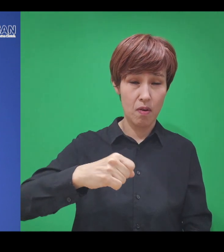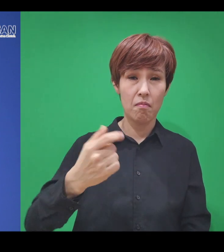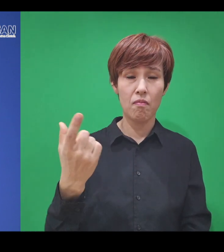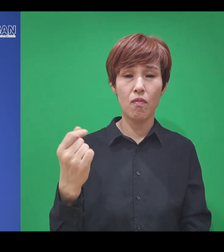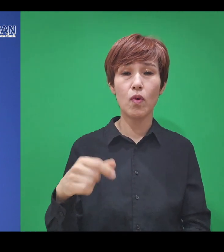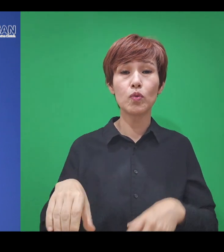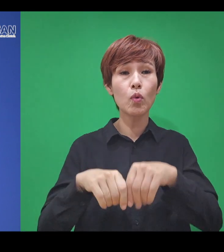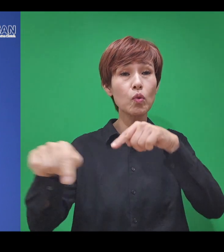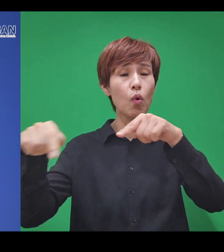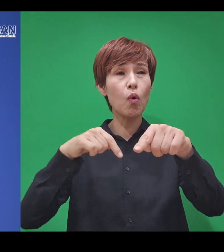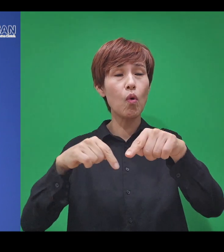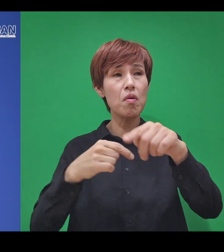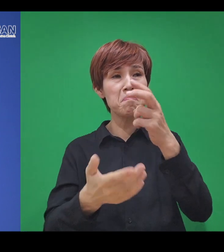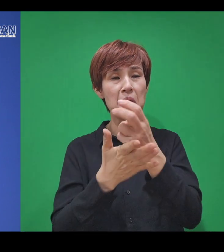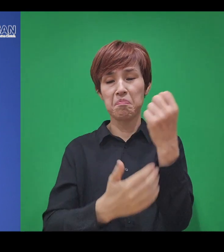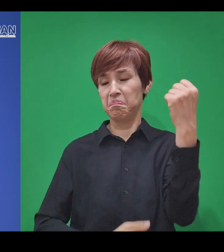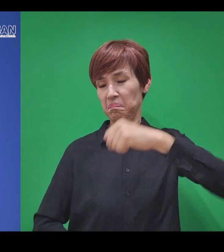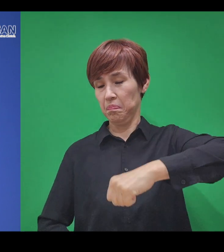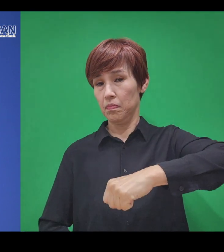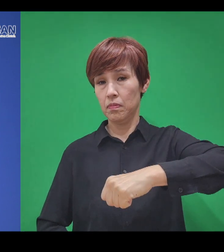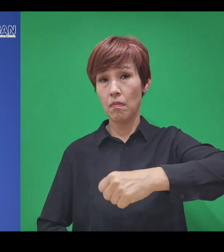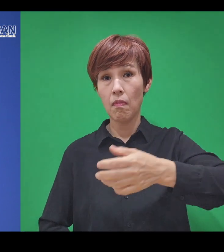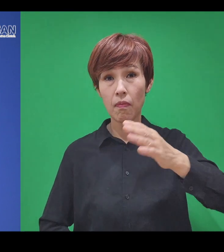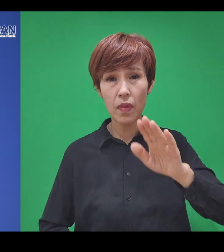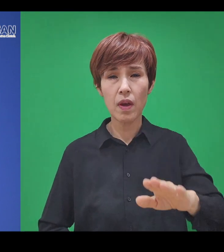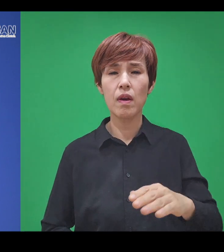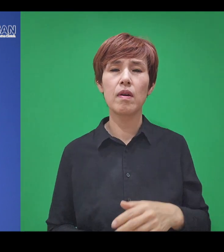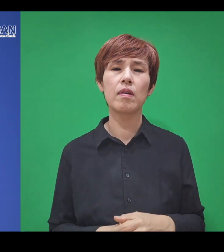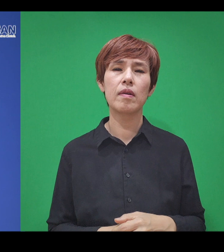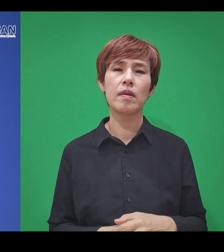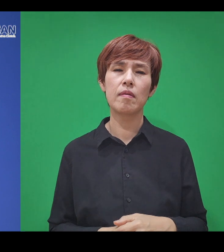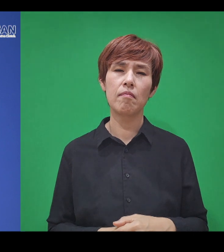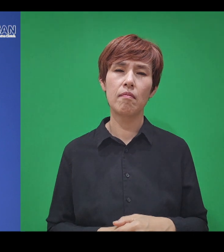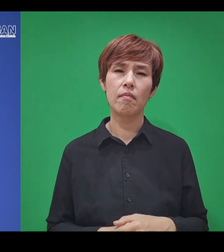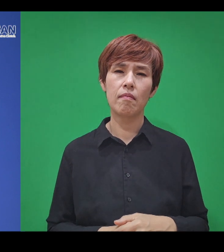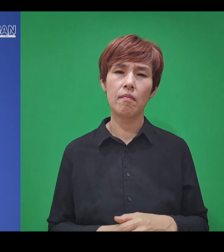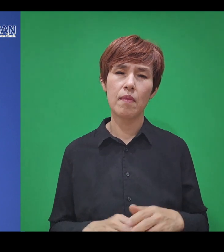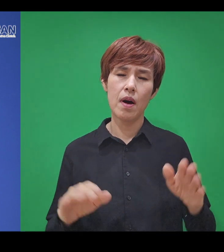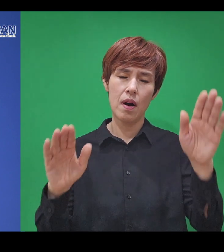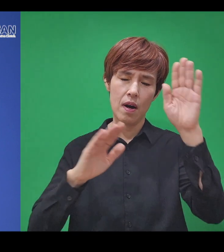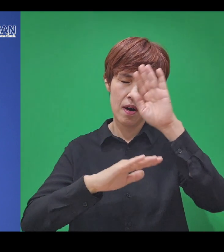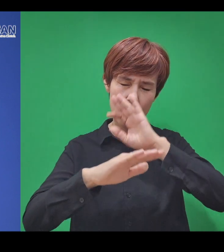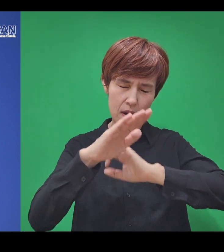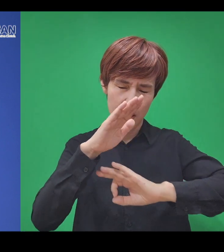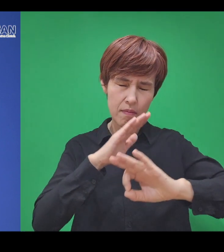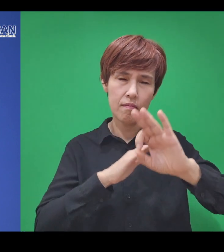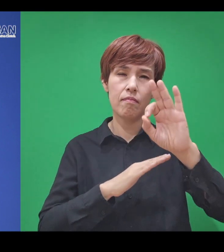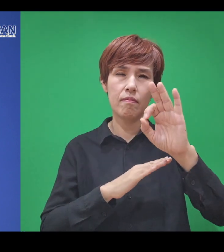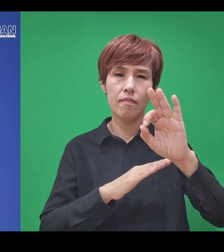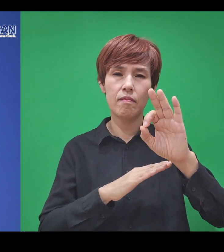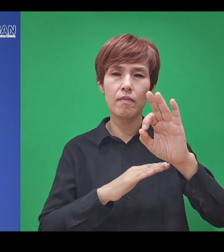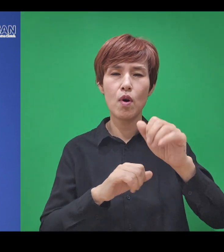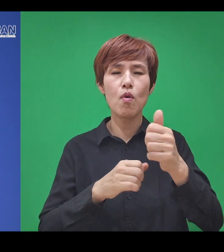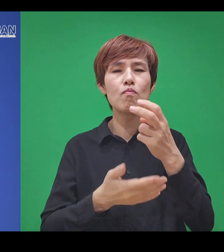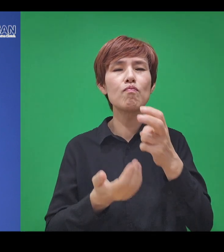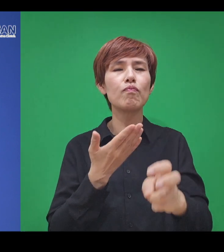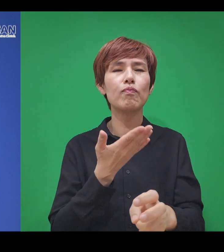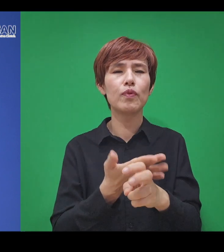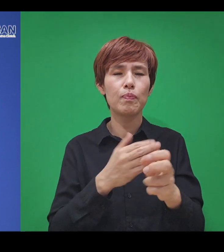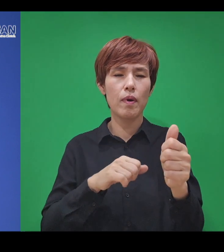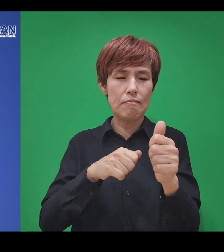밤새 불법적인 신문을 받아 몸이 다 지쳤고 채찍에 다 찢겨지셨던 우리의